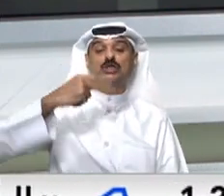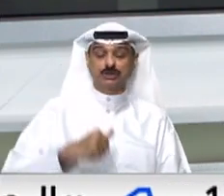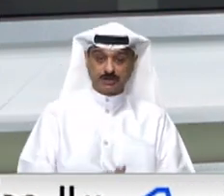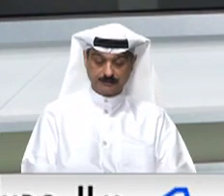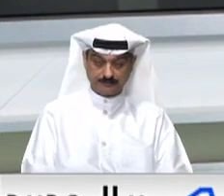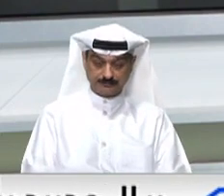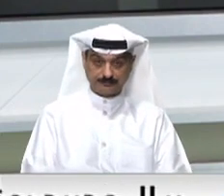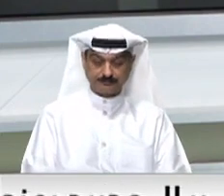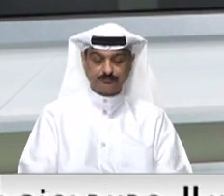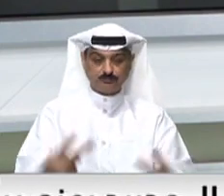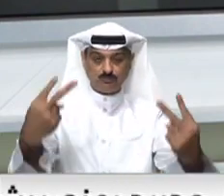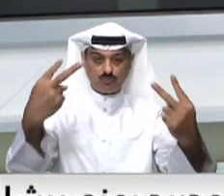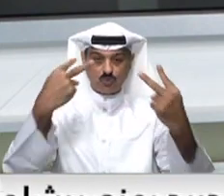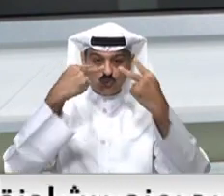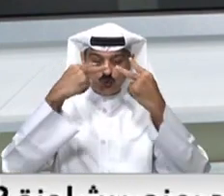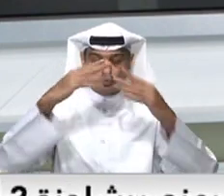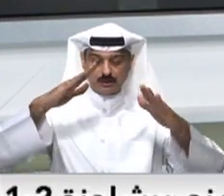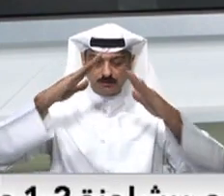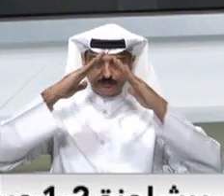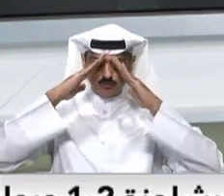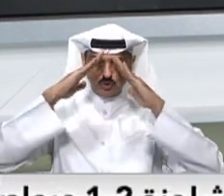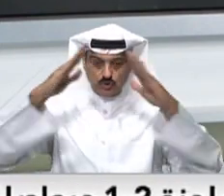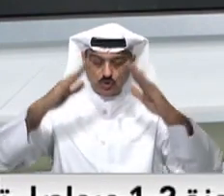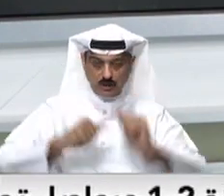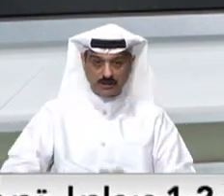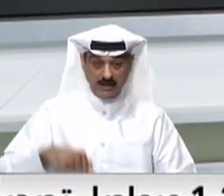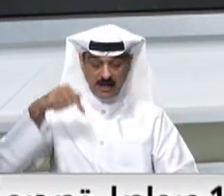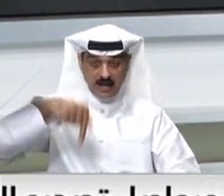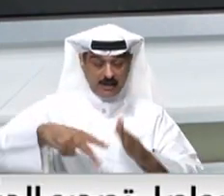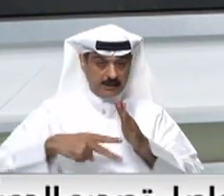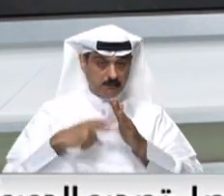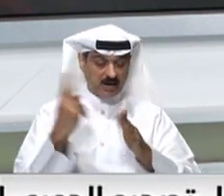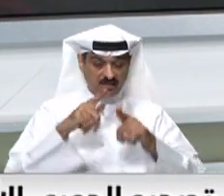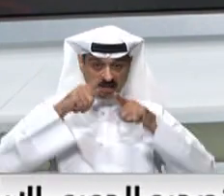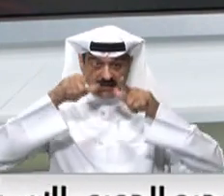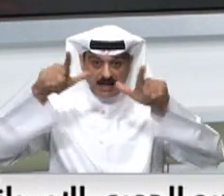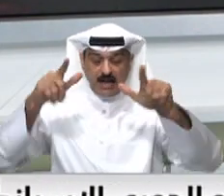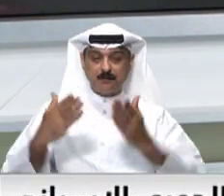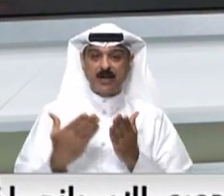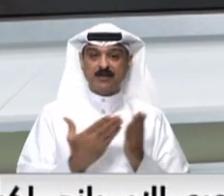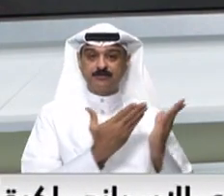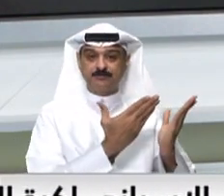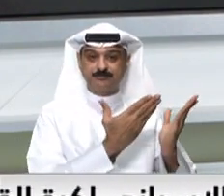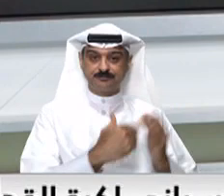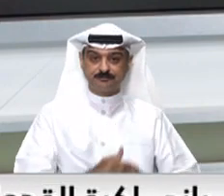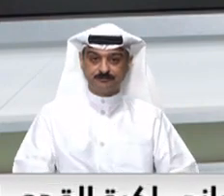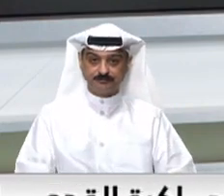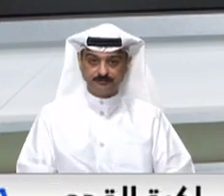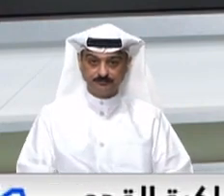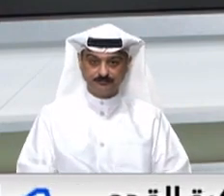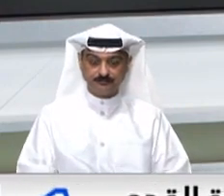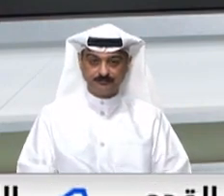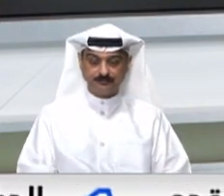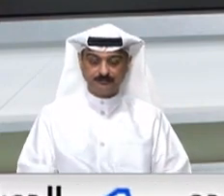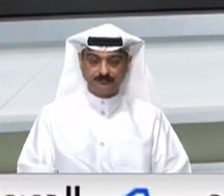مئوية. أعزائي المشاهدين إلى هنا تنتهي جولتنا الجوية، وعودة للجانب الآخر من الاستديو لاستكمال ما تبقى من النشرة.